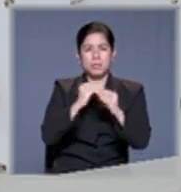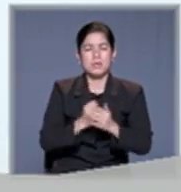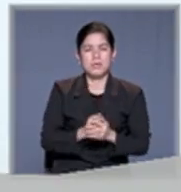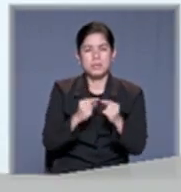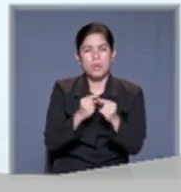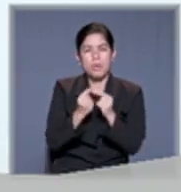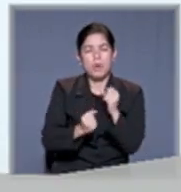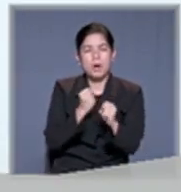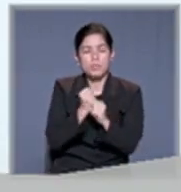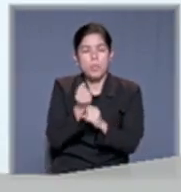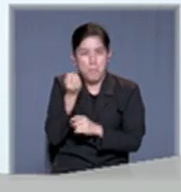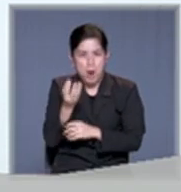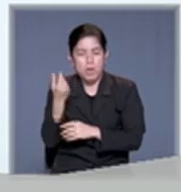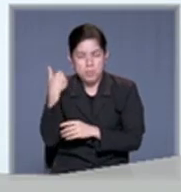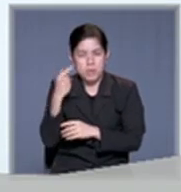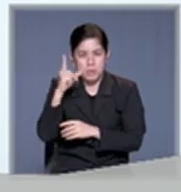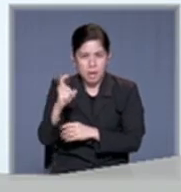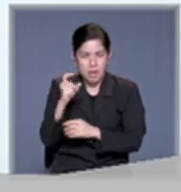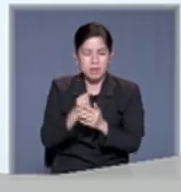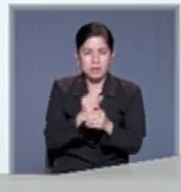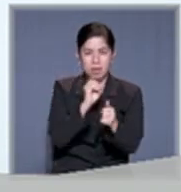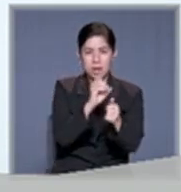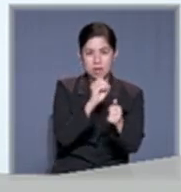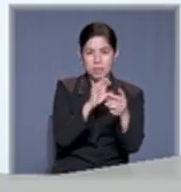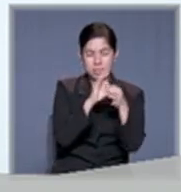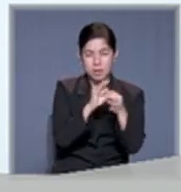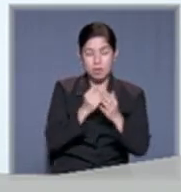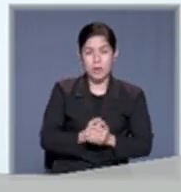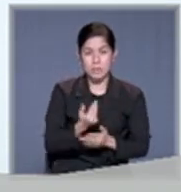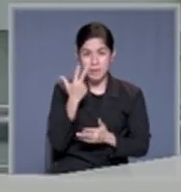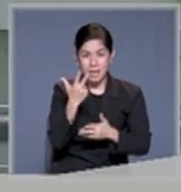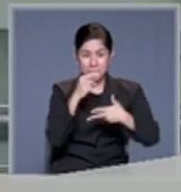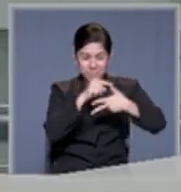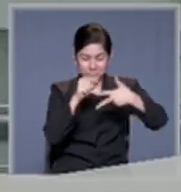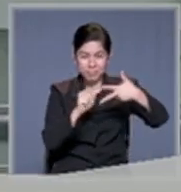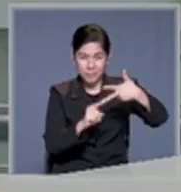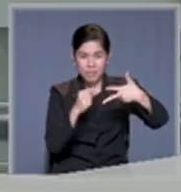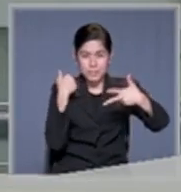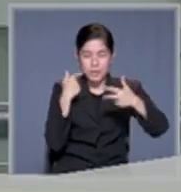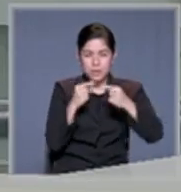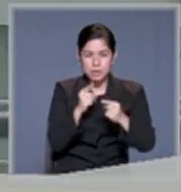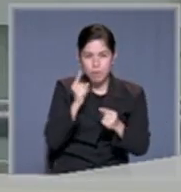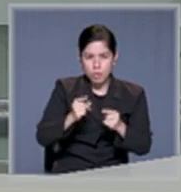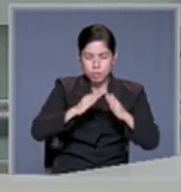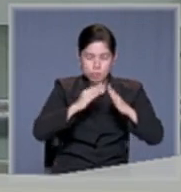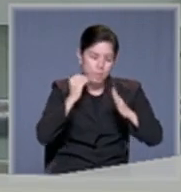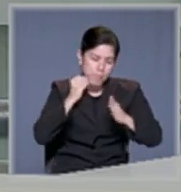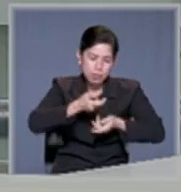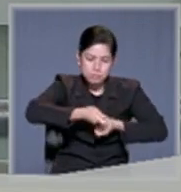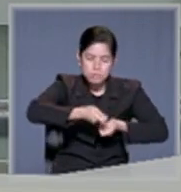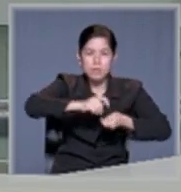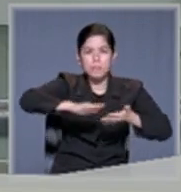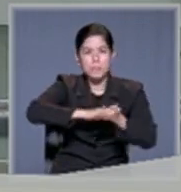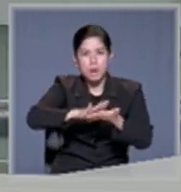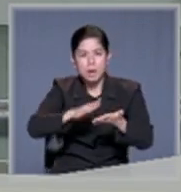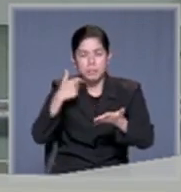วัยผู้ใหญ่พร้อมทั้งแนะใช้มาตรการ3เก็บป้องกัน3โรคคือเก็บบ้านให้สะอาดเก็บขยะรอบบ้าน